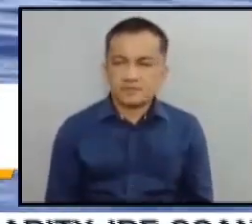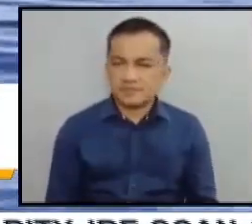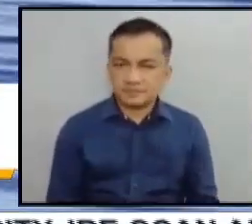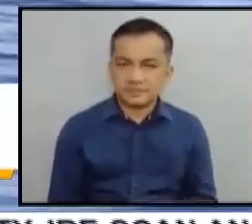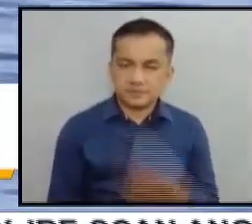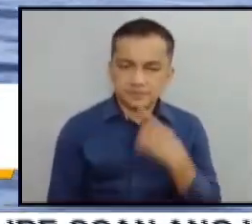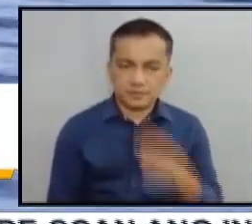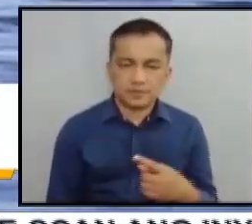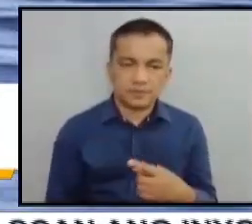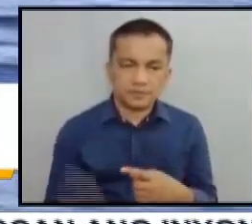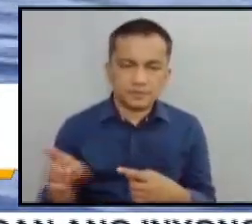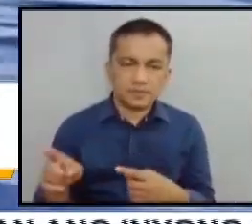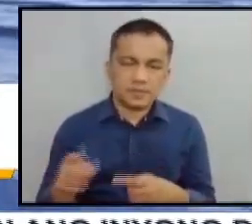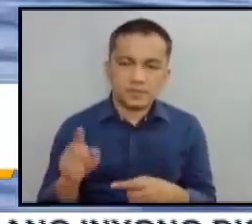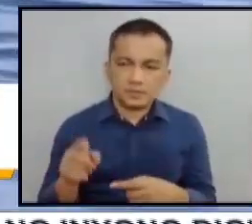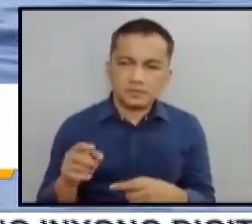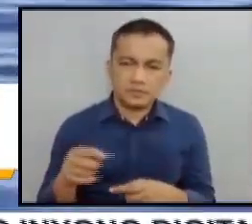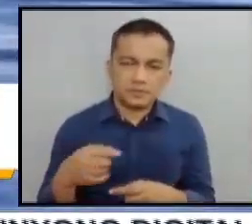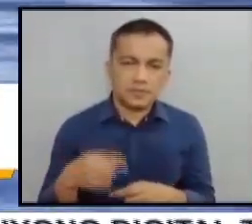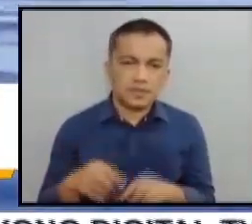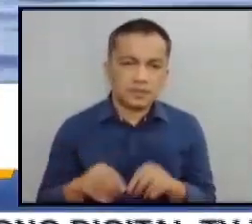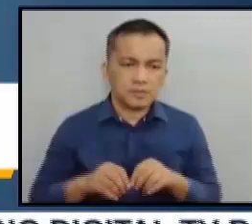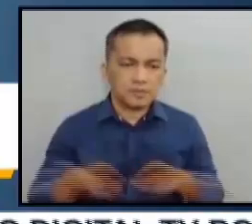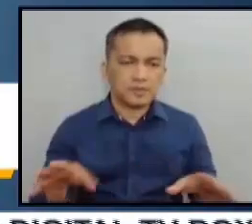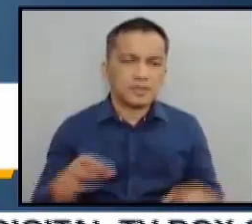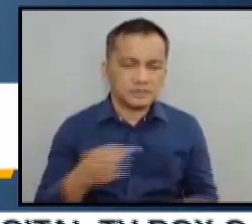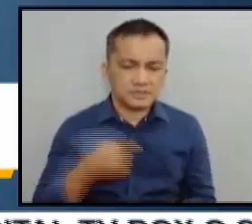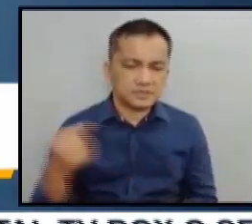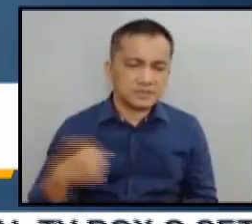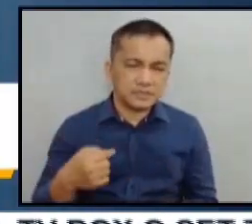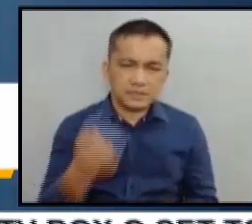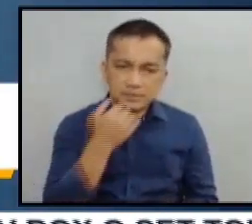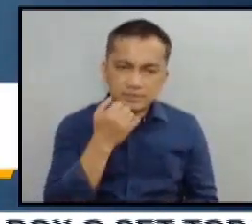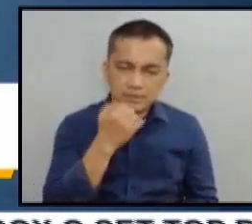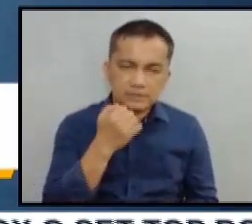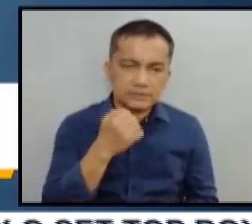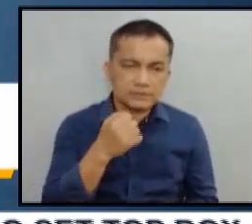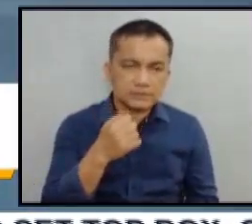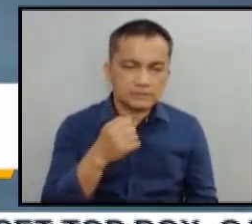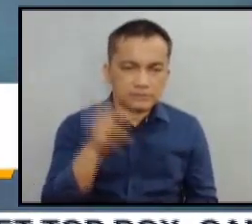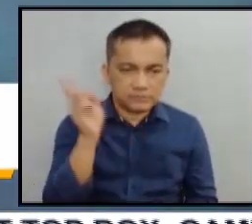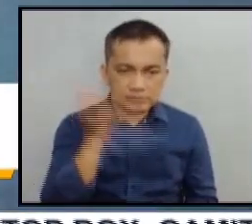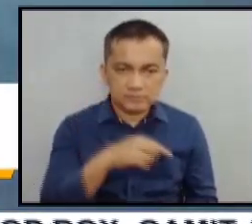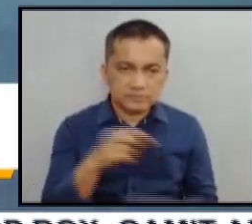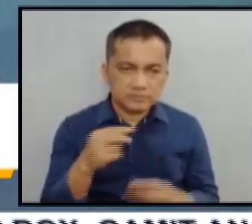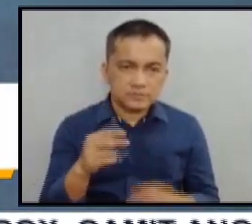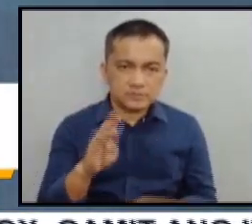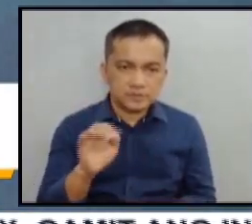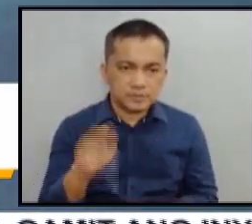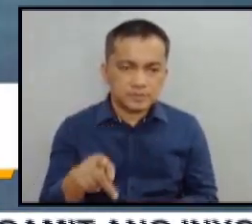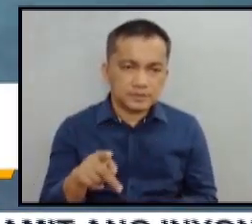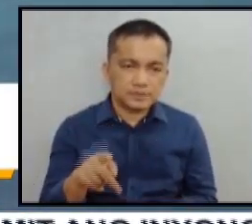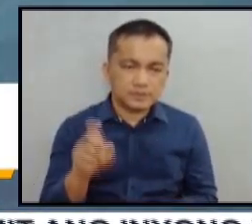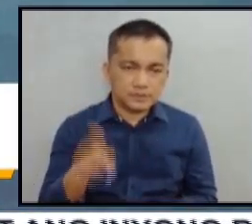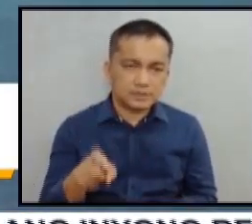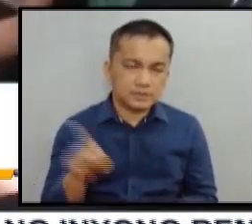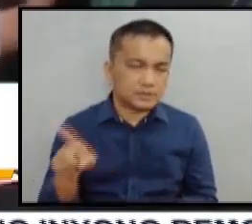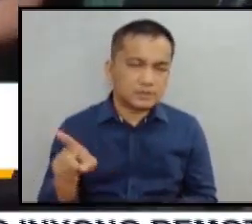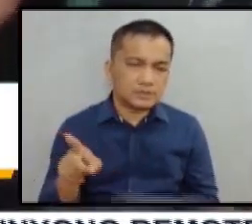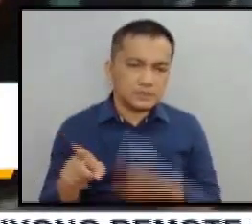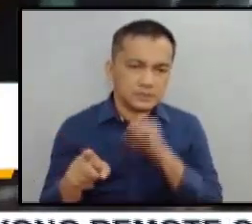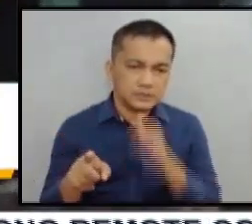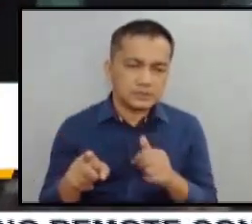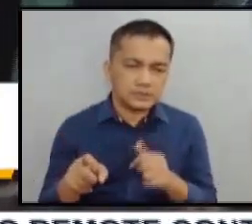China ang media na nagpapakalat ng mga maling impormasyon kaugnay sa BRP Sierra Madre, kaya dapat ay hindi na ito